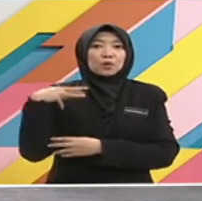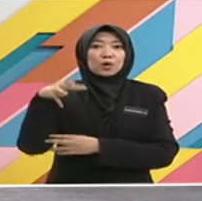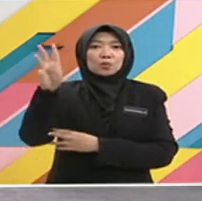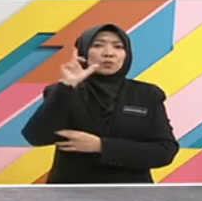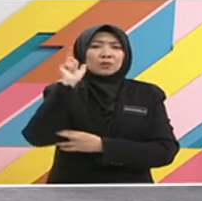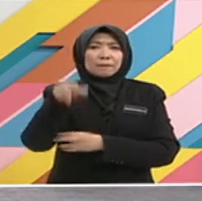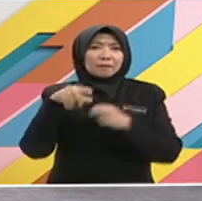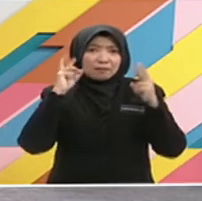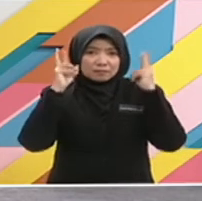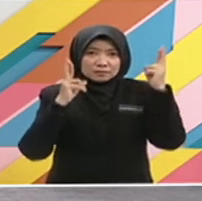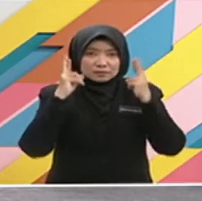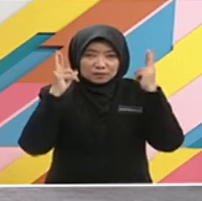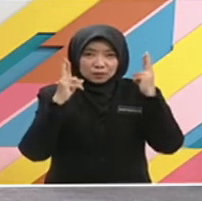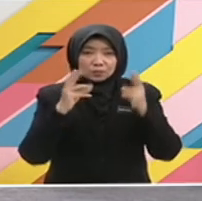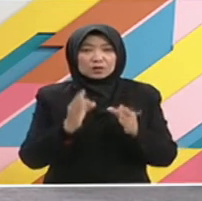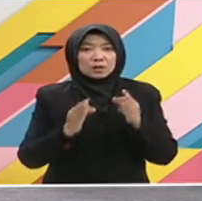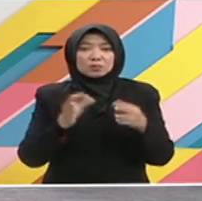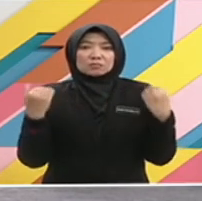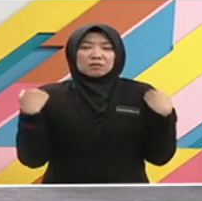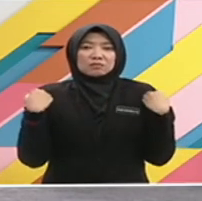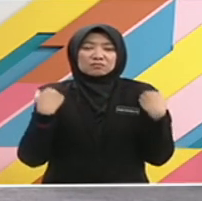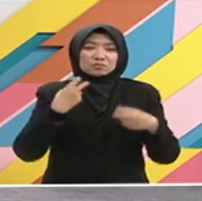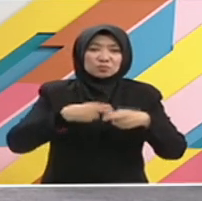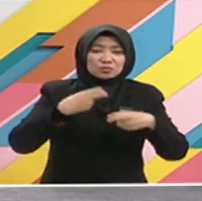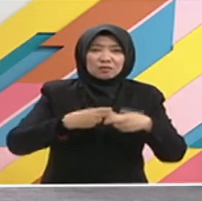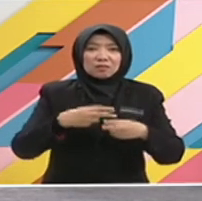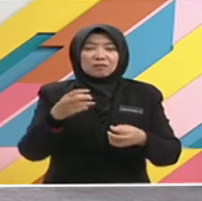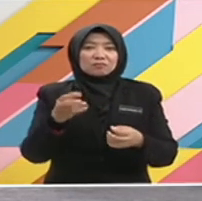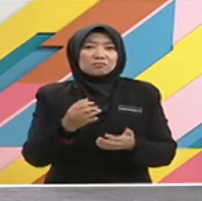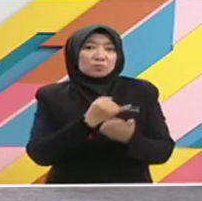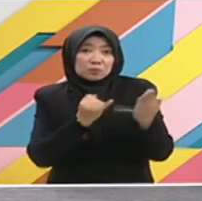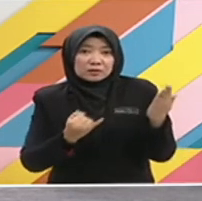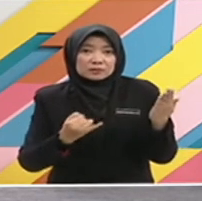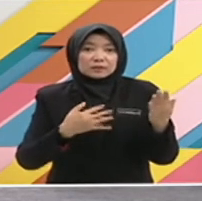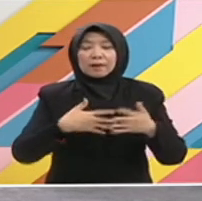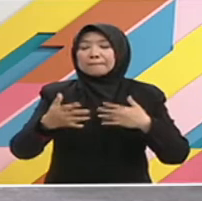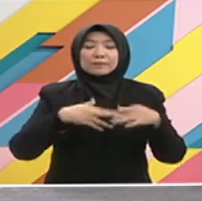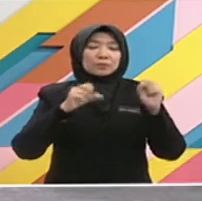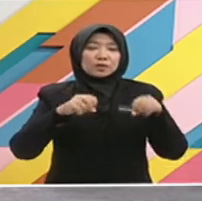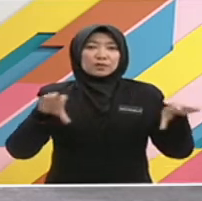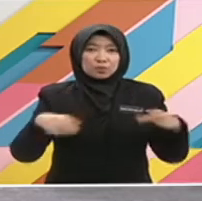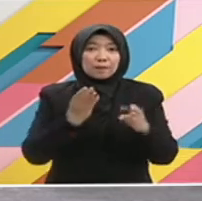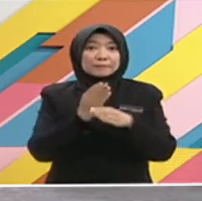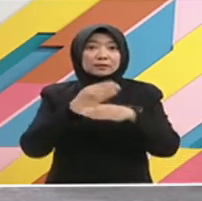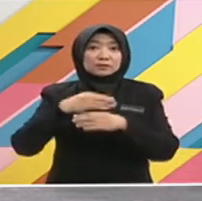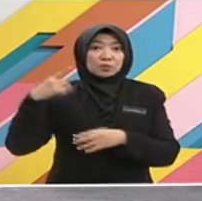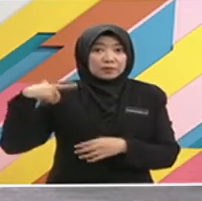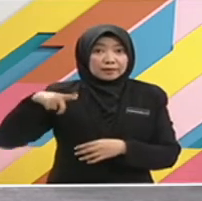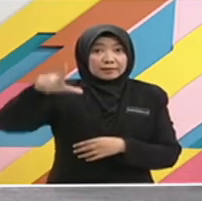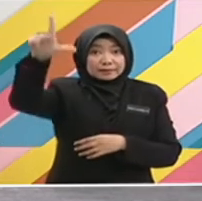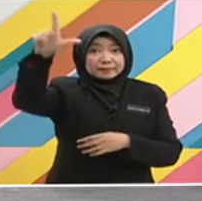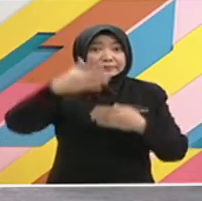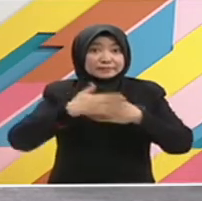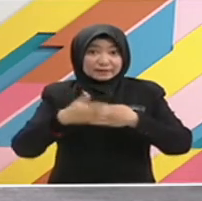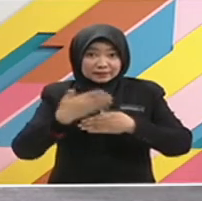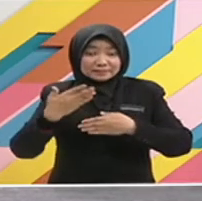risau. Sekiranya tak ada bentuk wow, susah nak lukis bentuk ya, wow, boleh sahaja buat bentuk layang-layang. Ya. Bersegi saja kan layang-layang.